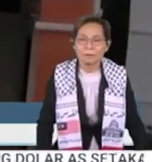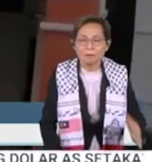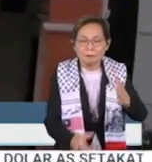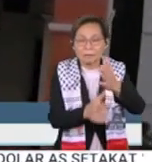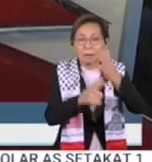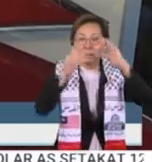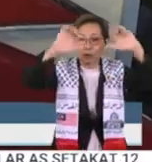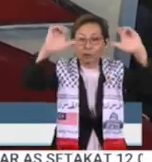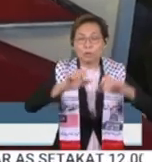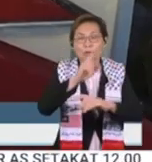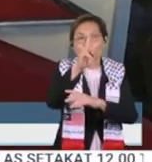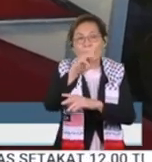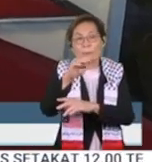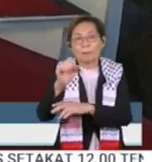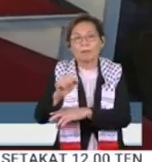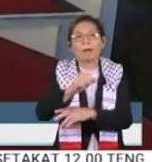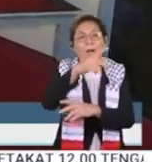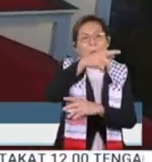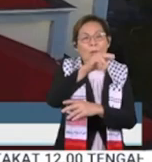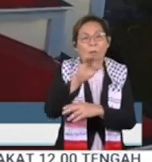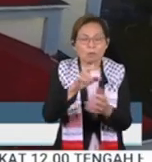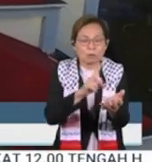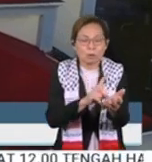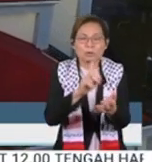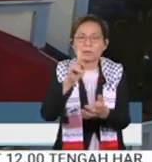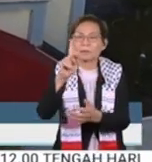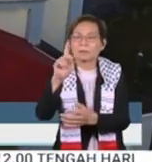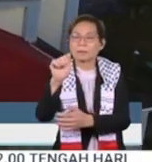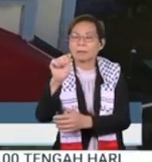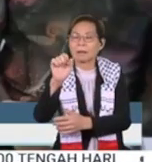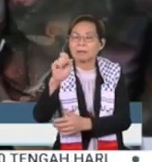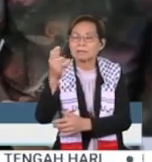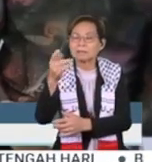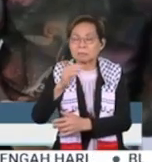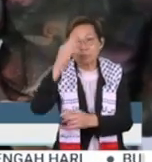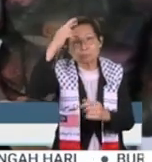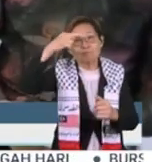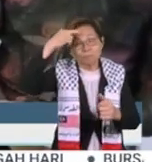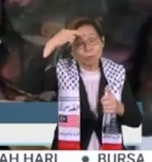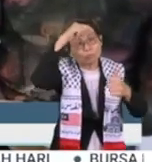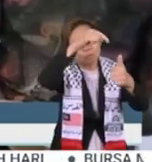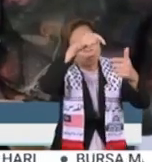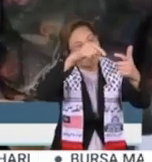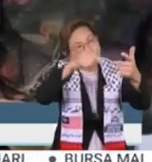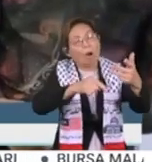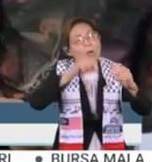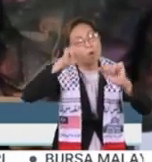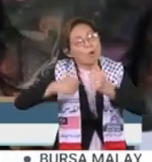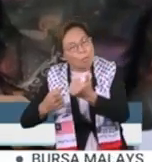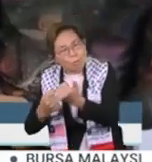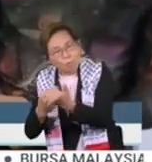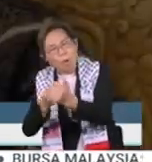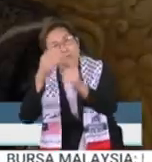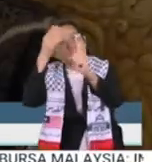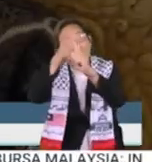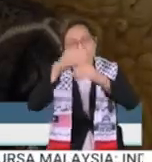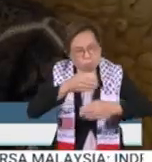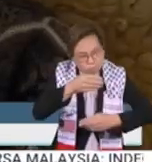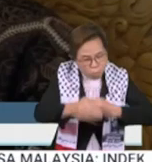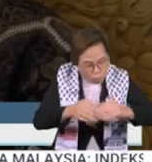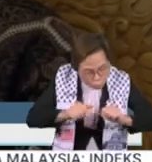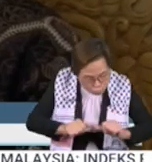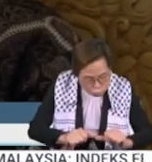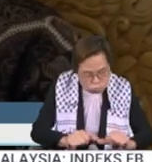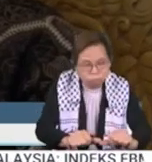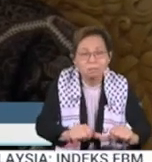Naib Chancellor UMS Profesor Datu Dr. Kasim Mad Mansur yakin faktor tersebut mampu menjadi penyumbang ke arah kemajuan